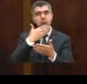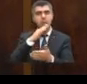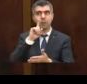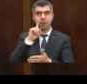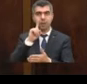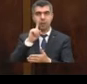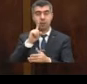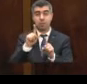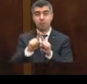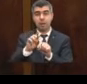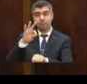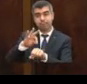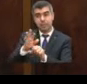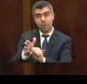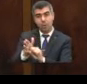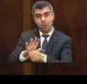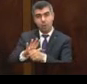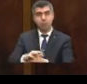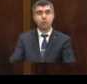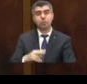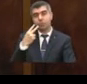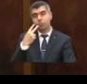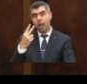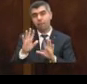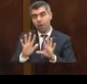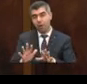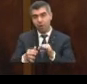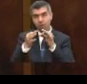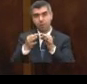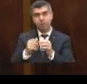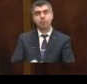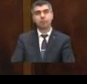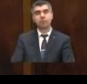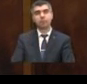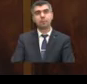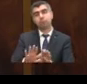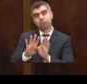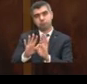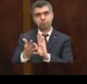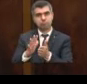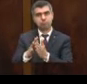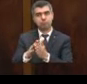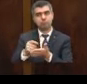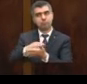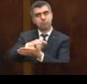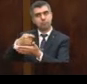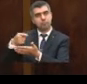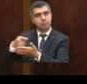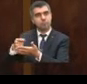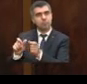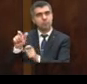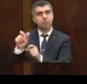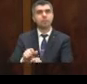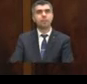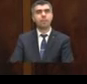هذه الجائحة أبانت على أننا ممكن أن نصرف للعديد من الفئات، ولكن الذي تبين بأن